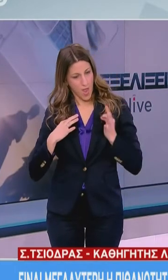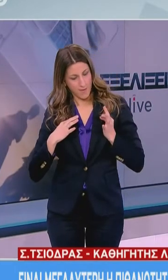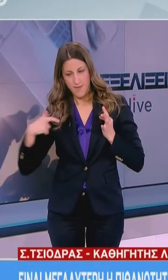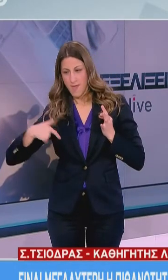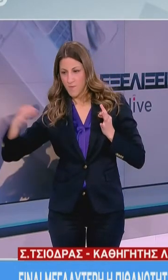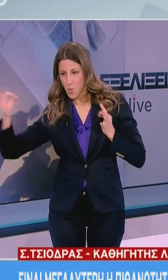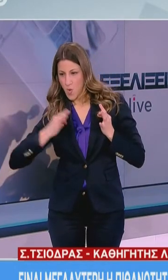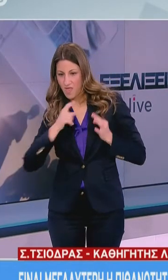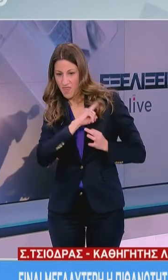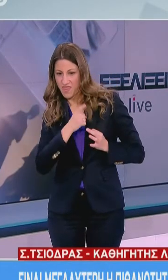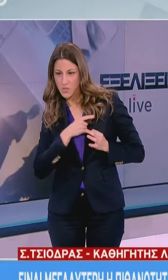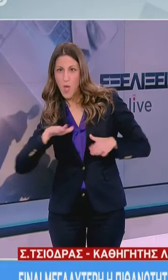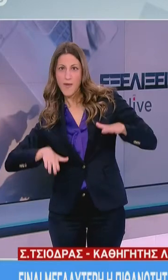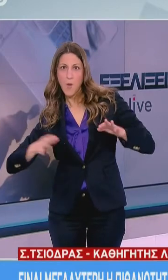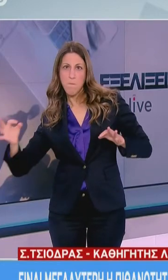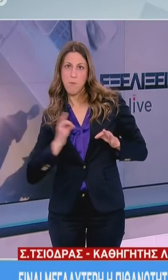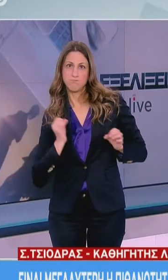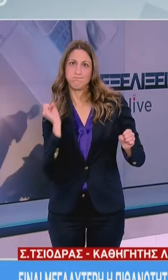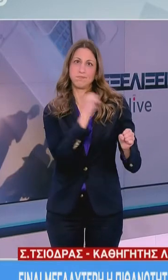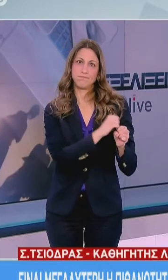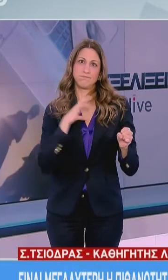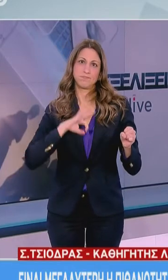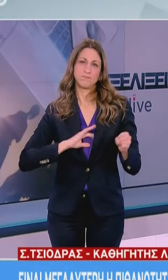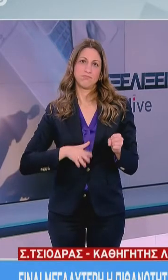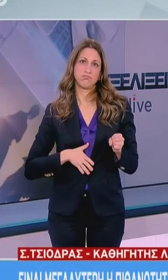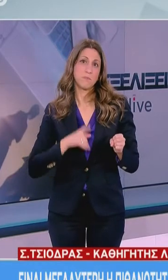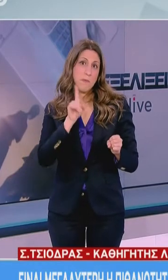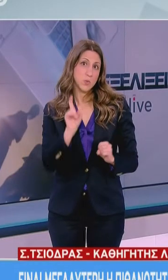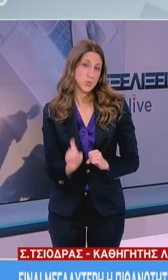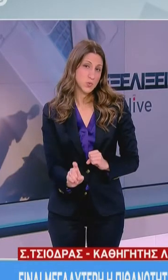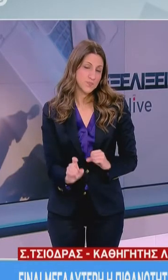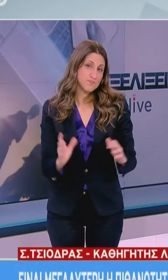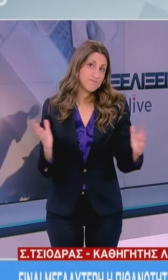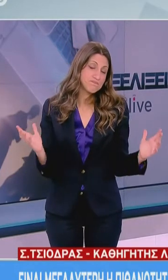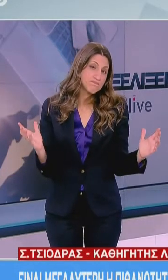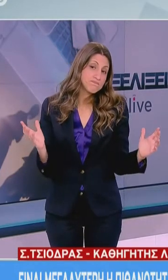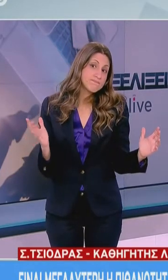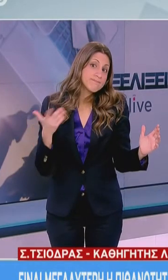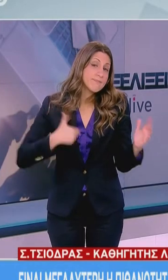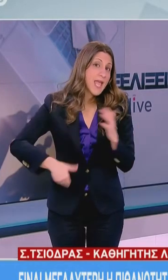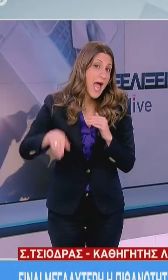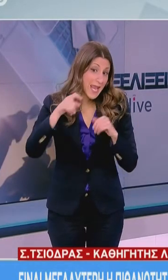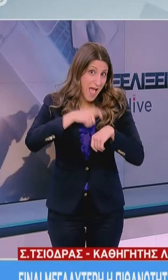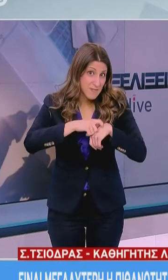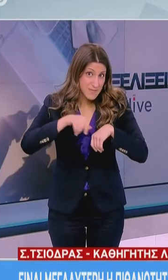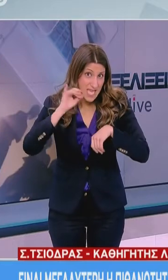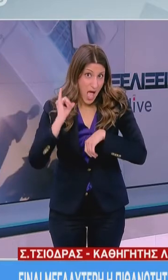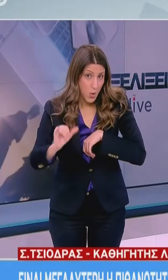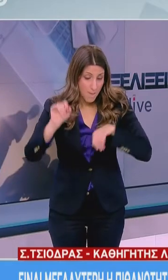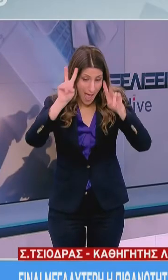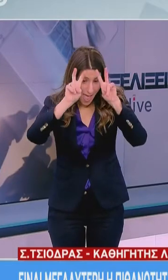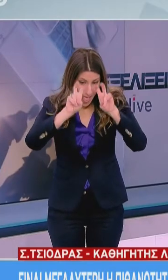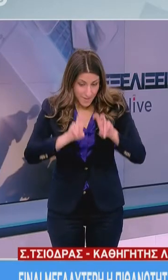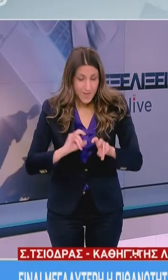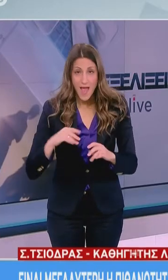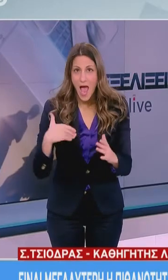επίπεδο ανοσίας που υπάρχει στον πληθυσμό. Δεν το έχουμε δει, γιατί σε εμάς τουλάχιστον κυκλοφόρησε